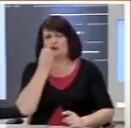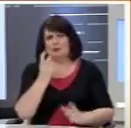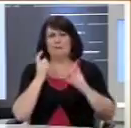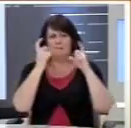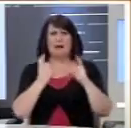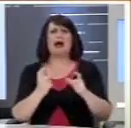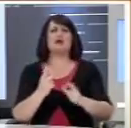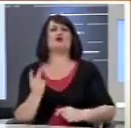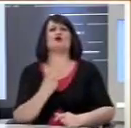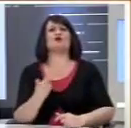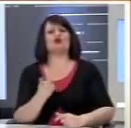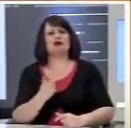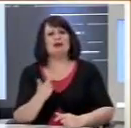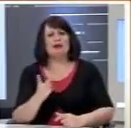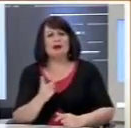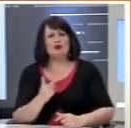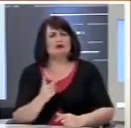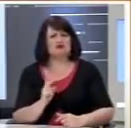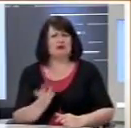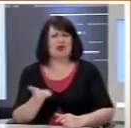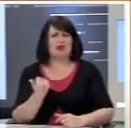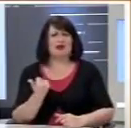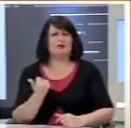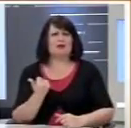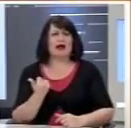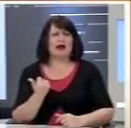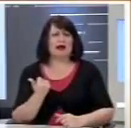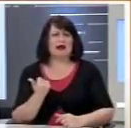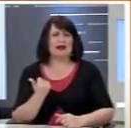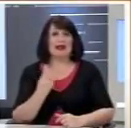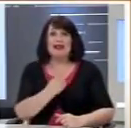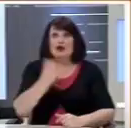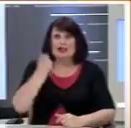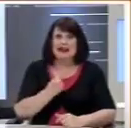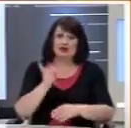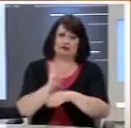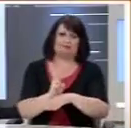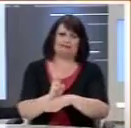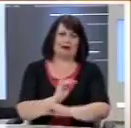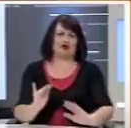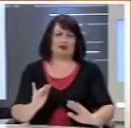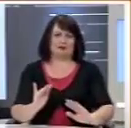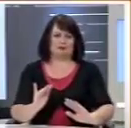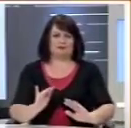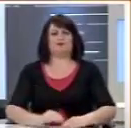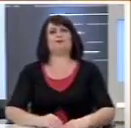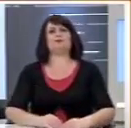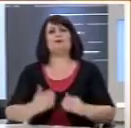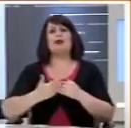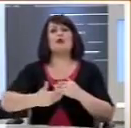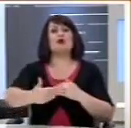της 22, όπου δεν υπήρχε το κλείδωμα του 2%. Πάμε τώρα από εδώ και